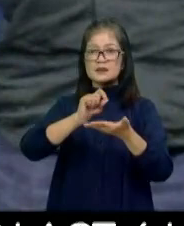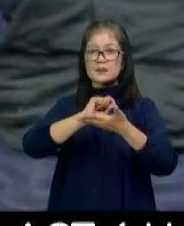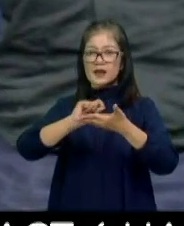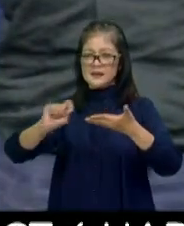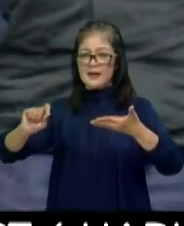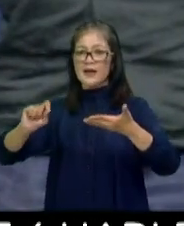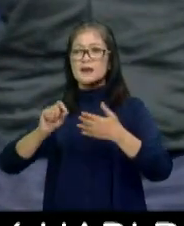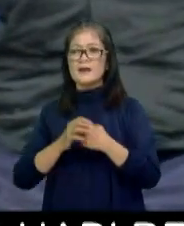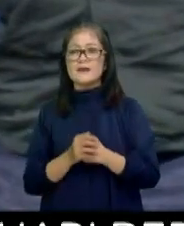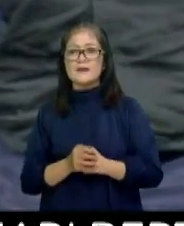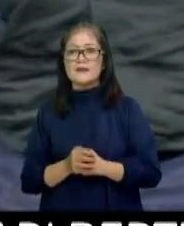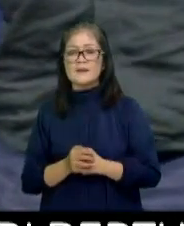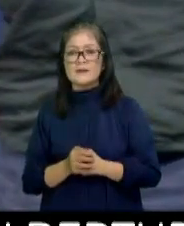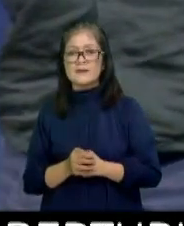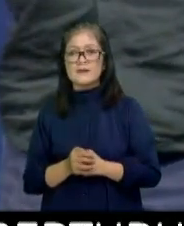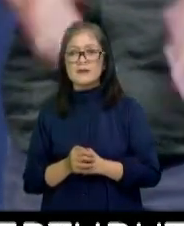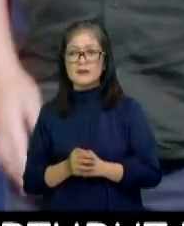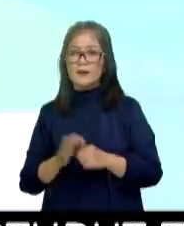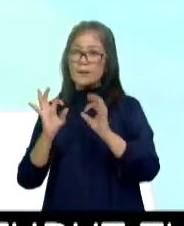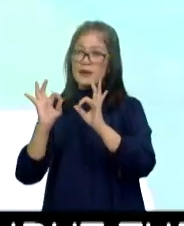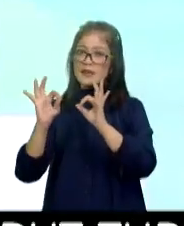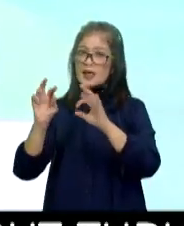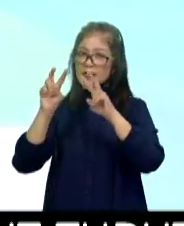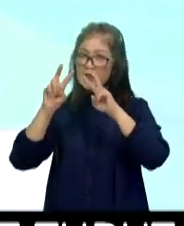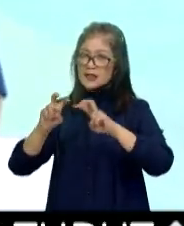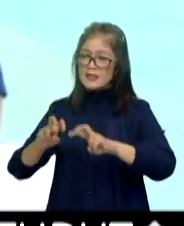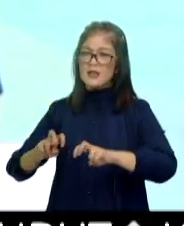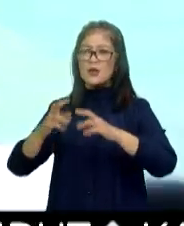Ulama tentang pendidikan, penelitian, dan pengabdian kepada masyarakat. Dari Purwokerto, Jawa Tengah.